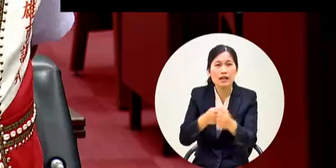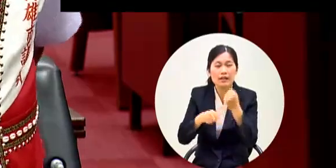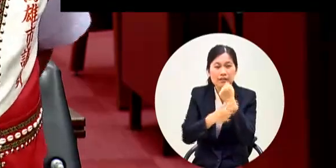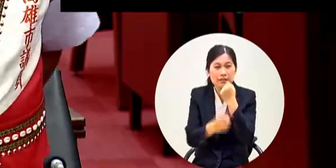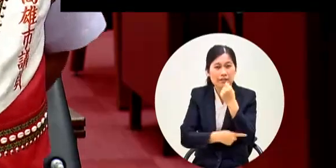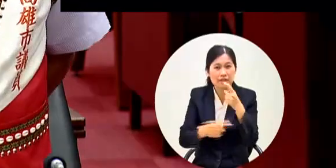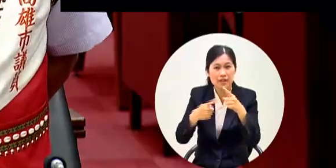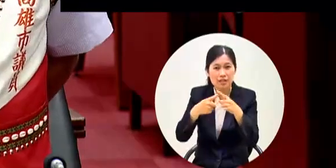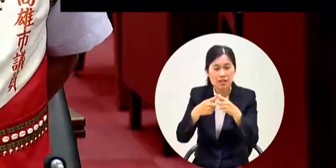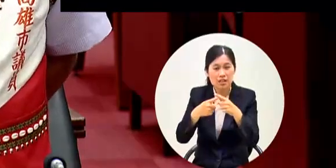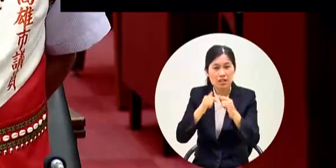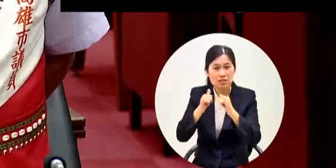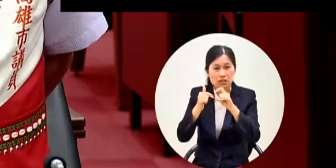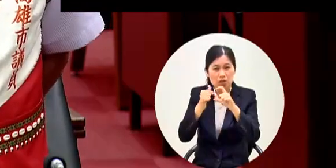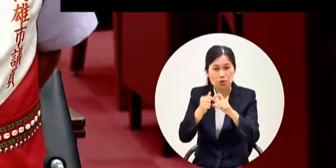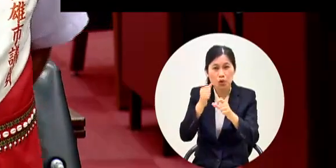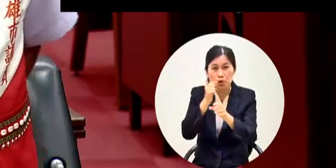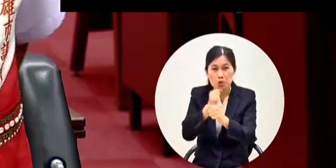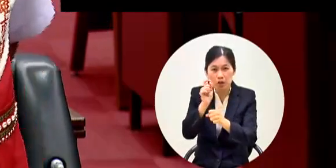它已经变成废墟，